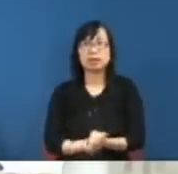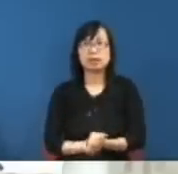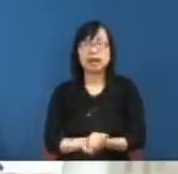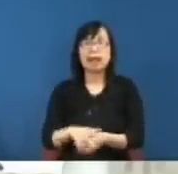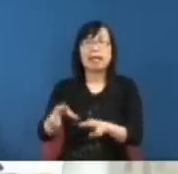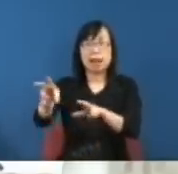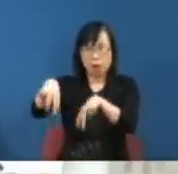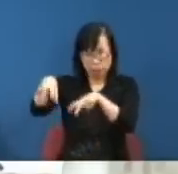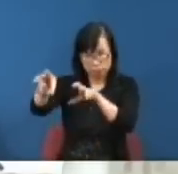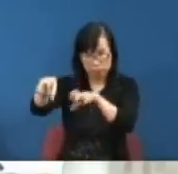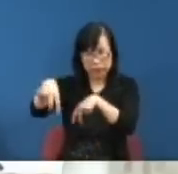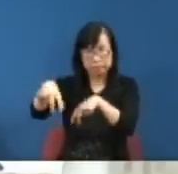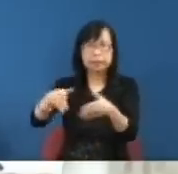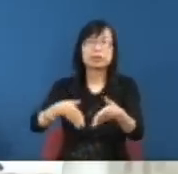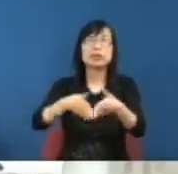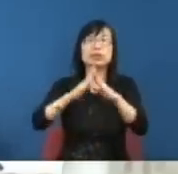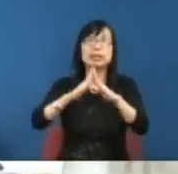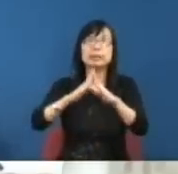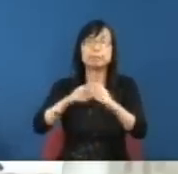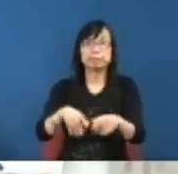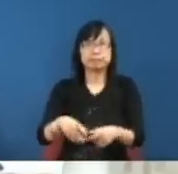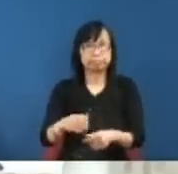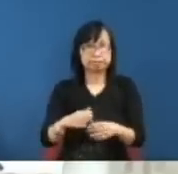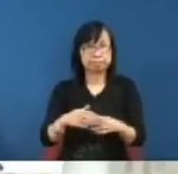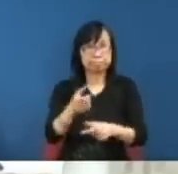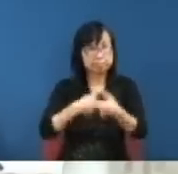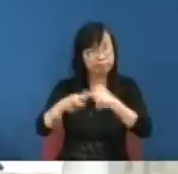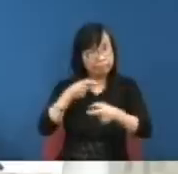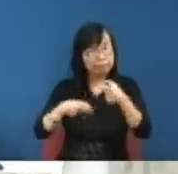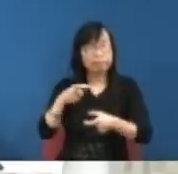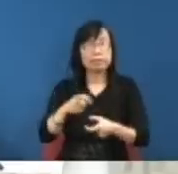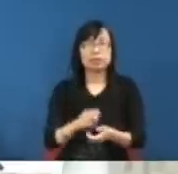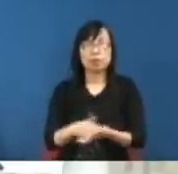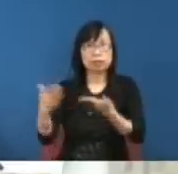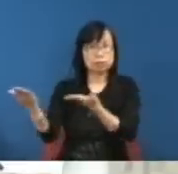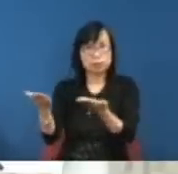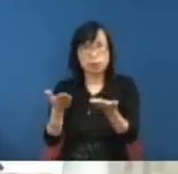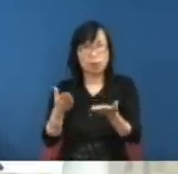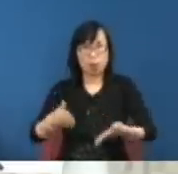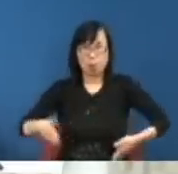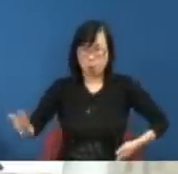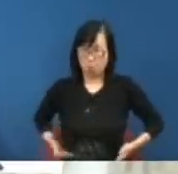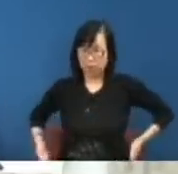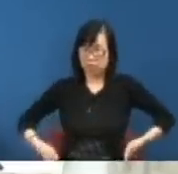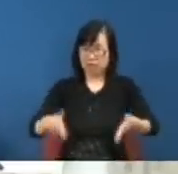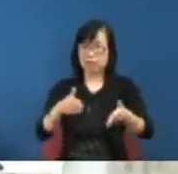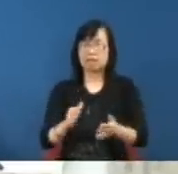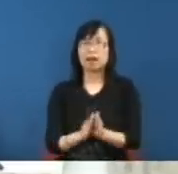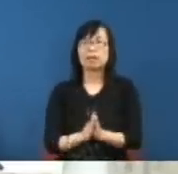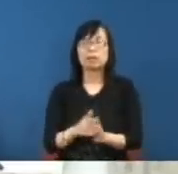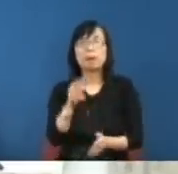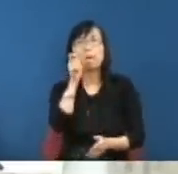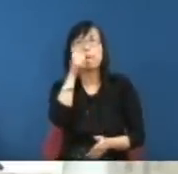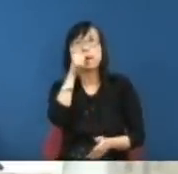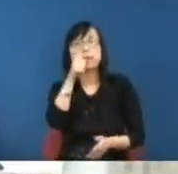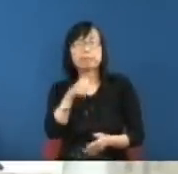農業企業家，當然它跟那些而家我睇到喺華爾街好威嗰啲人，梗係冇得比啦，係咪？佢